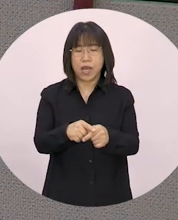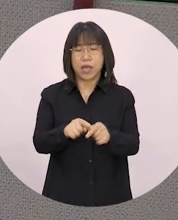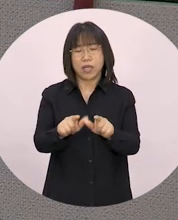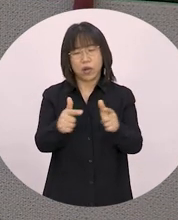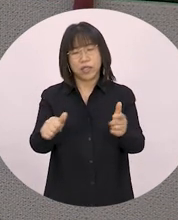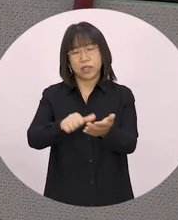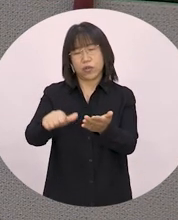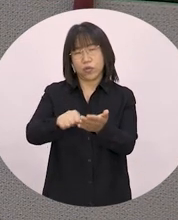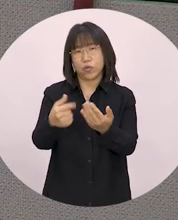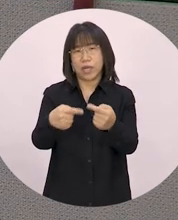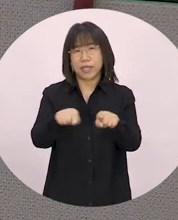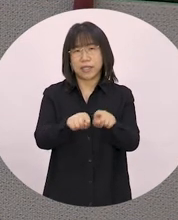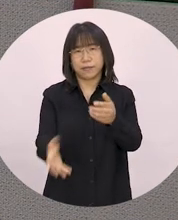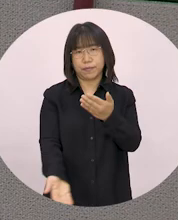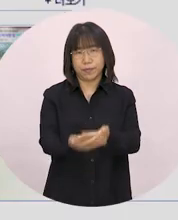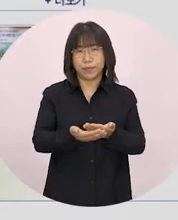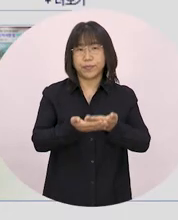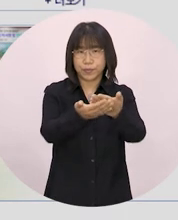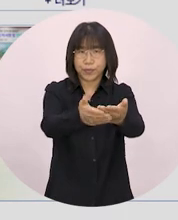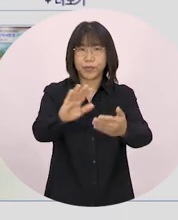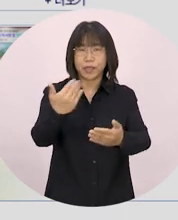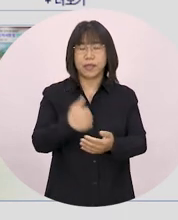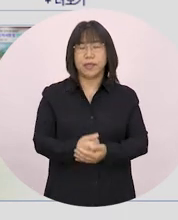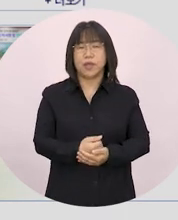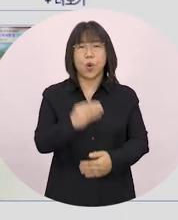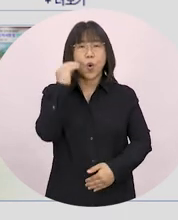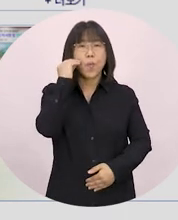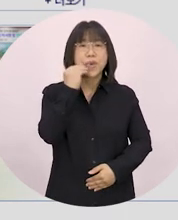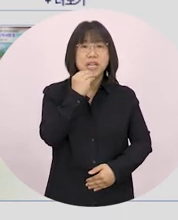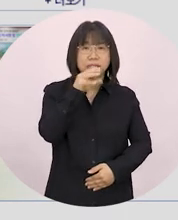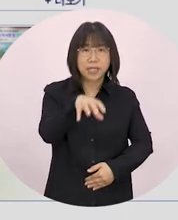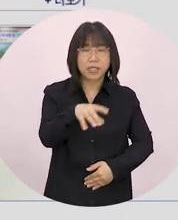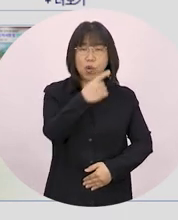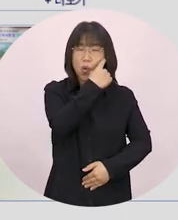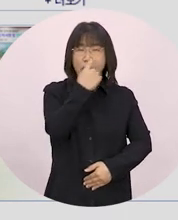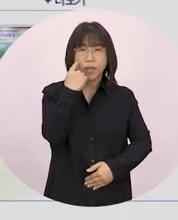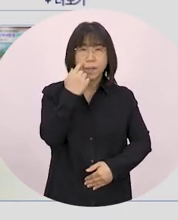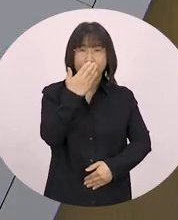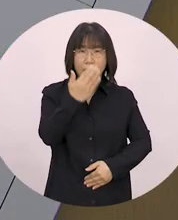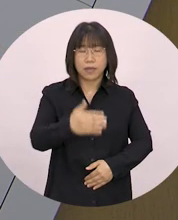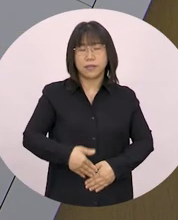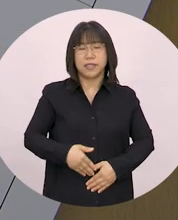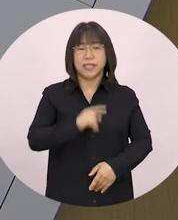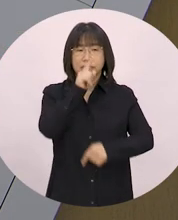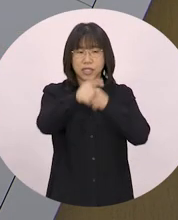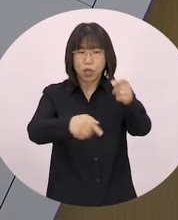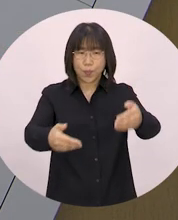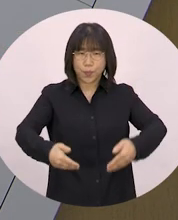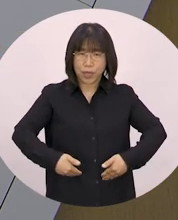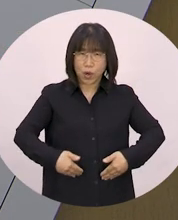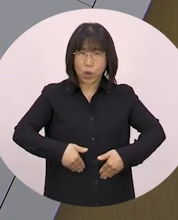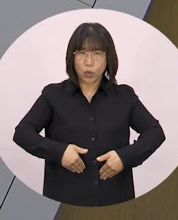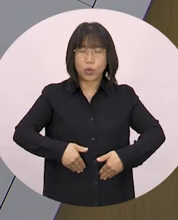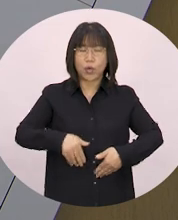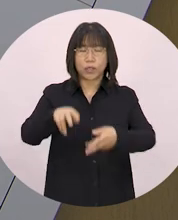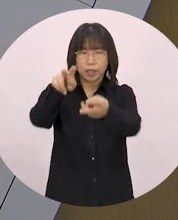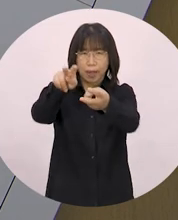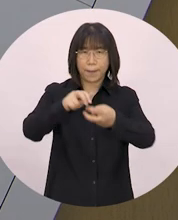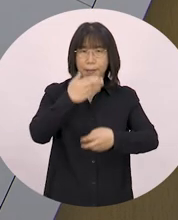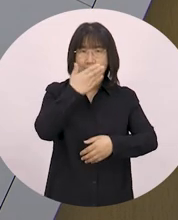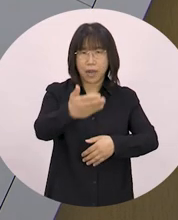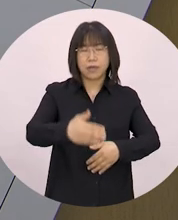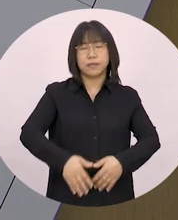제출하면 됩니다 필요한 서류 및 자세한 사항은 강서구 장학회 홈페이지 에서 확인할 수 있으며 신청에 필요한